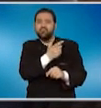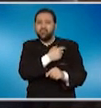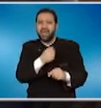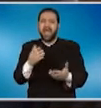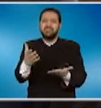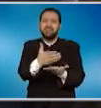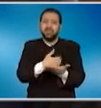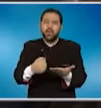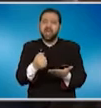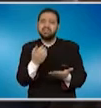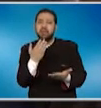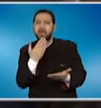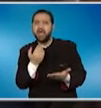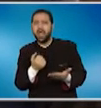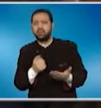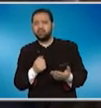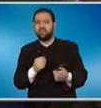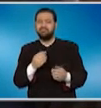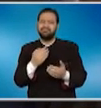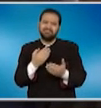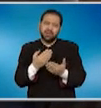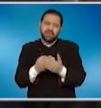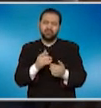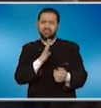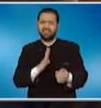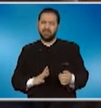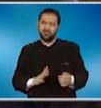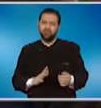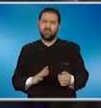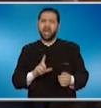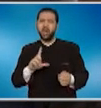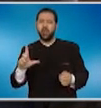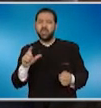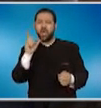de a birui păcatul datorită slăbiciunii firii lui